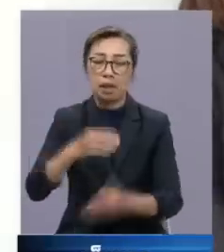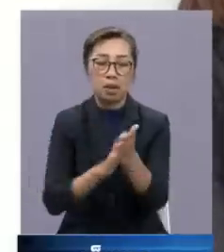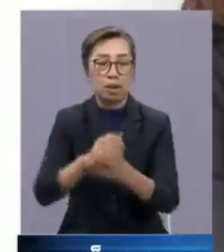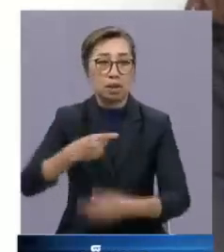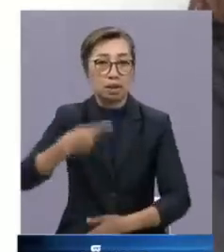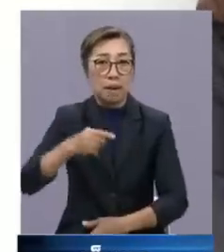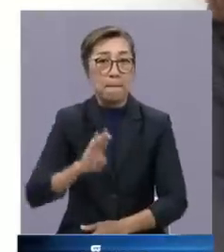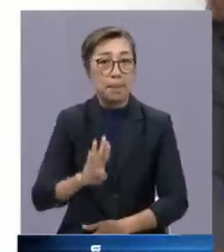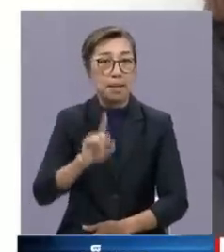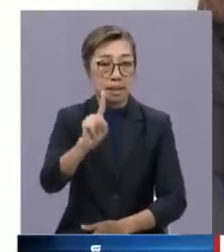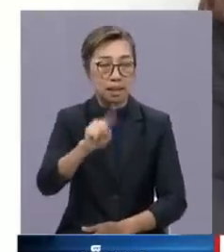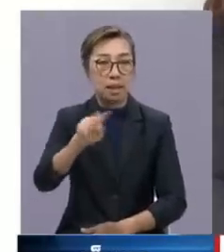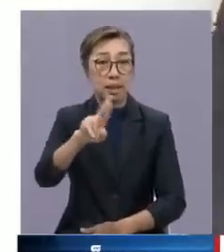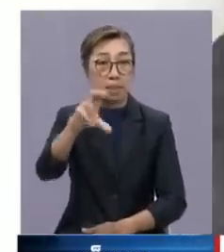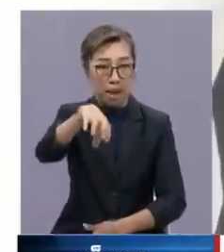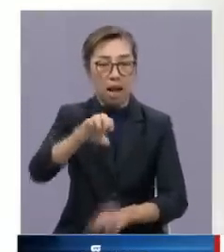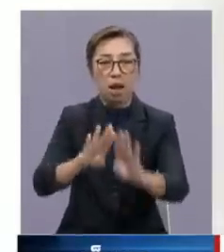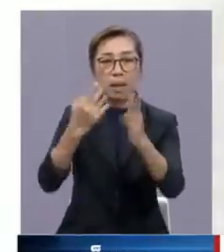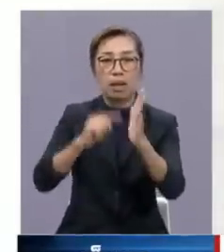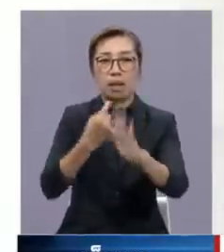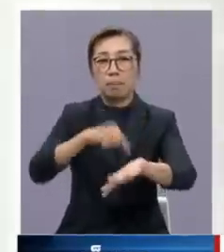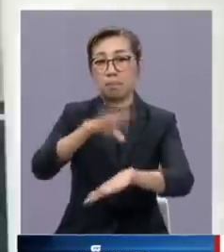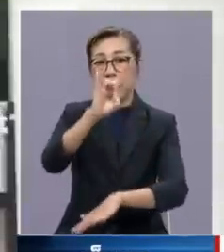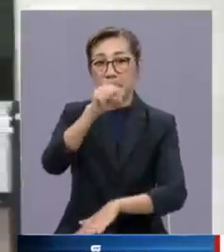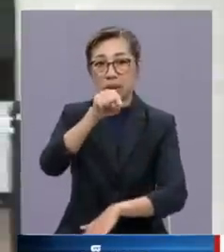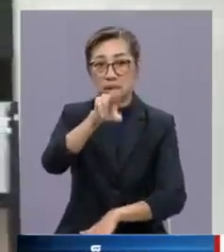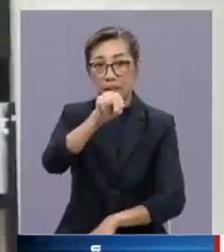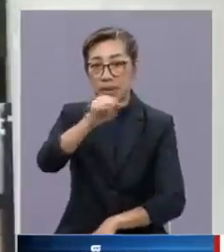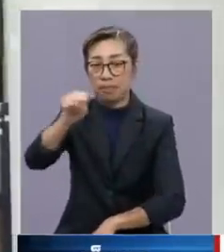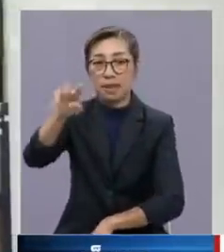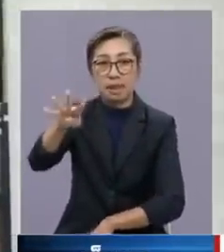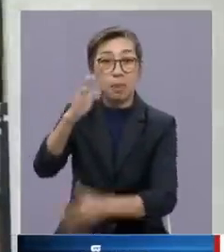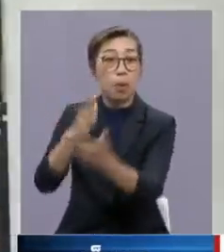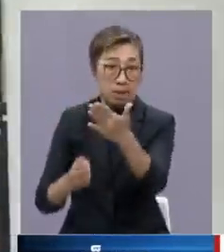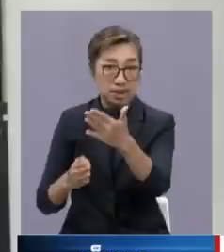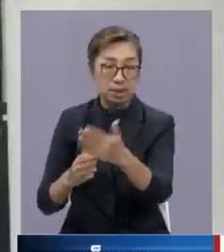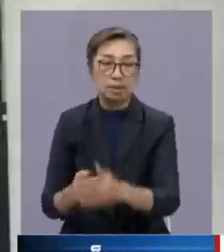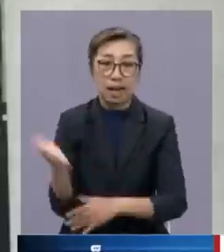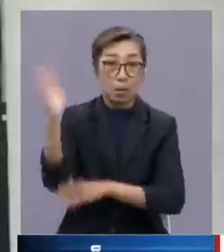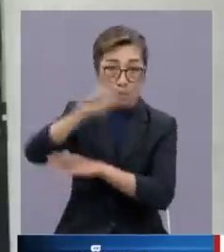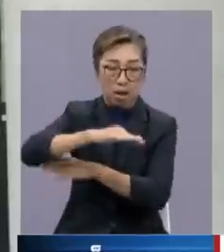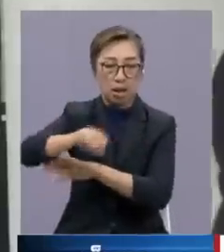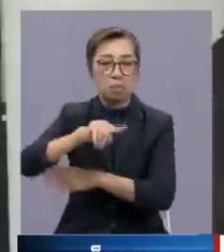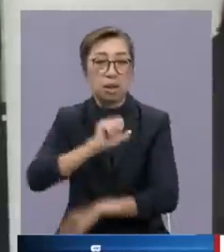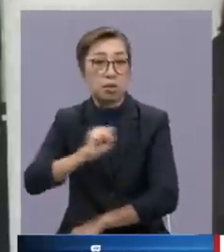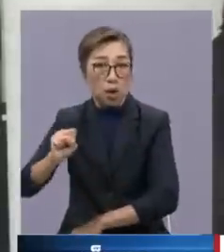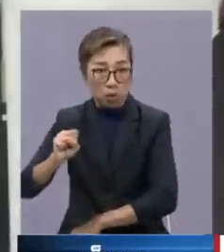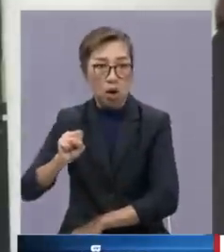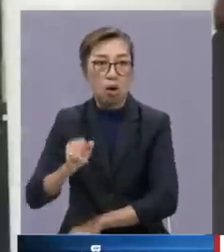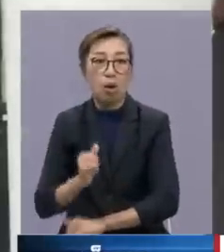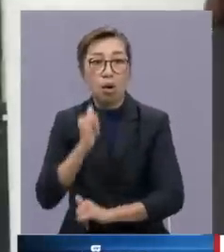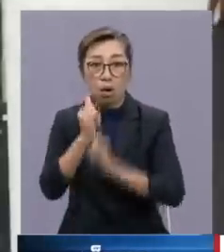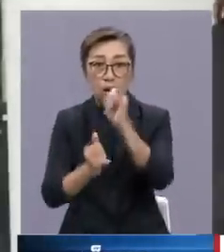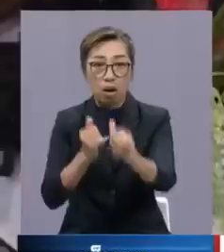ของการรายงานตัวที่รัฐสภาก็คือตั้งแต่ 8:30 ไปจนถึง 4:30 ตอนเย็นนะครับปรากฏว่ามีสสมารายงานตัว